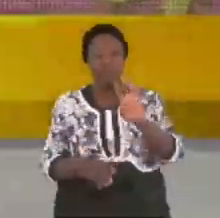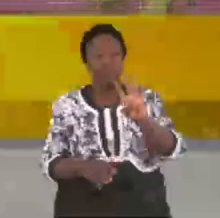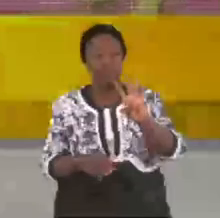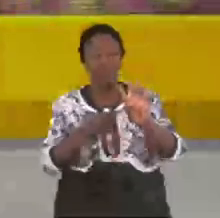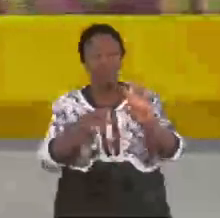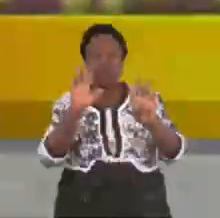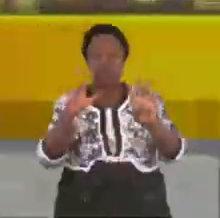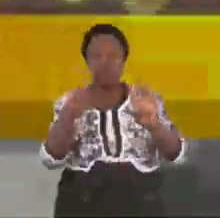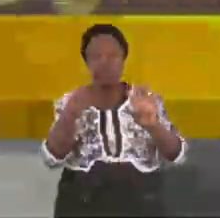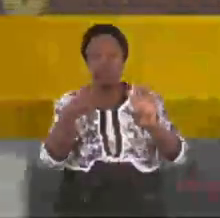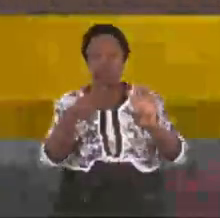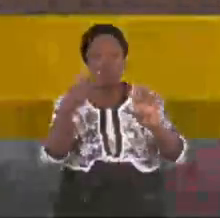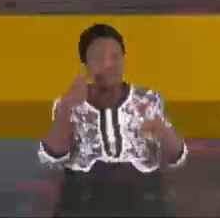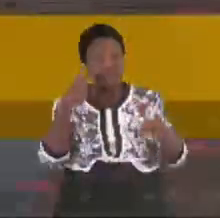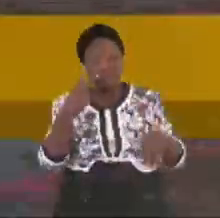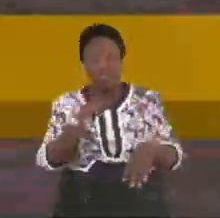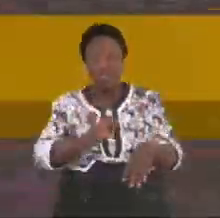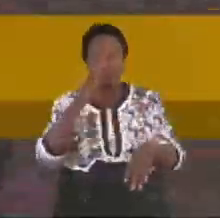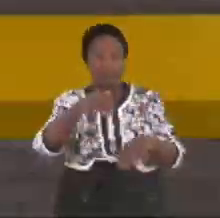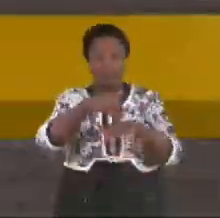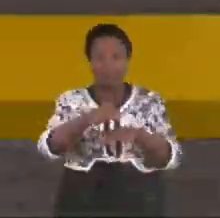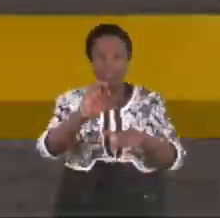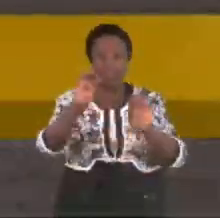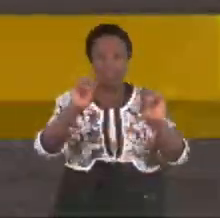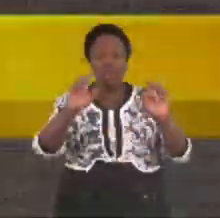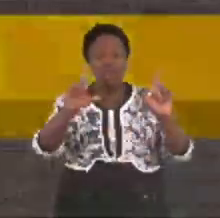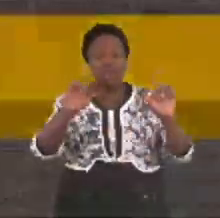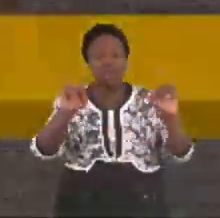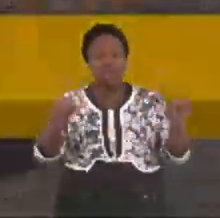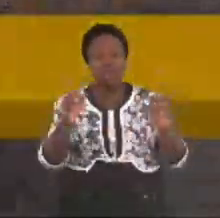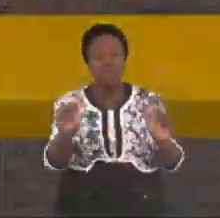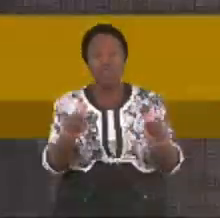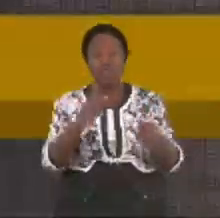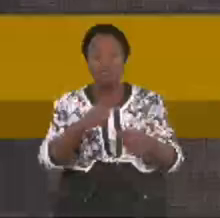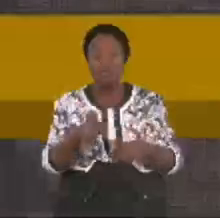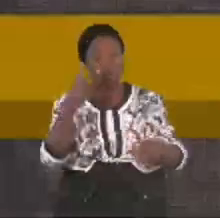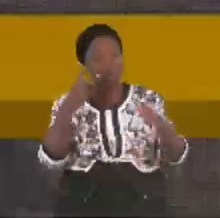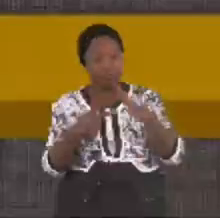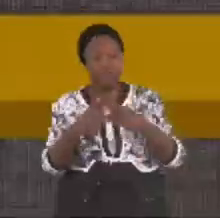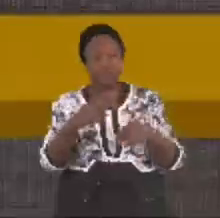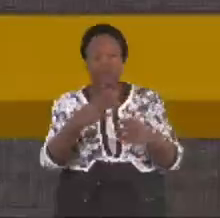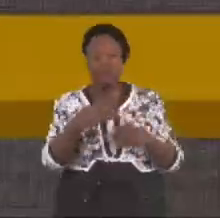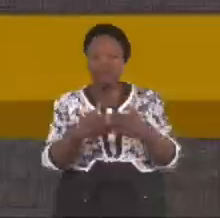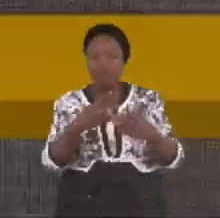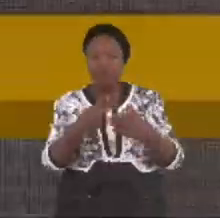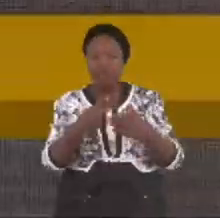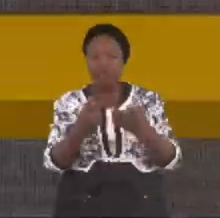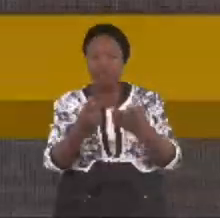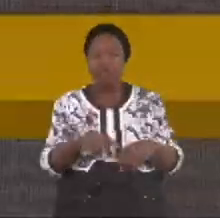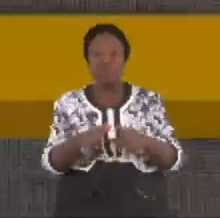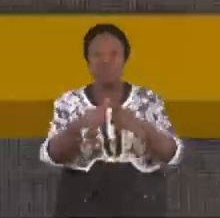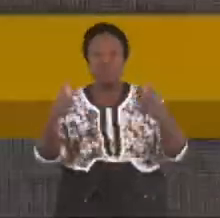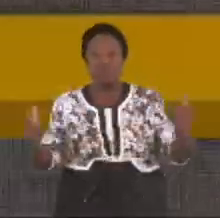Malachie 4, 5. Voici, je vous enverrai Élie, le prophète, avant que le jour de